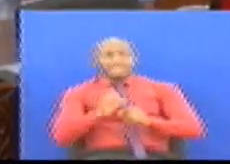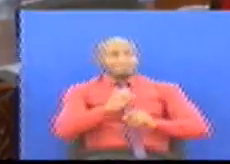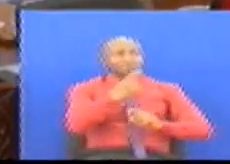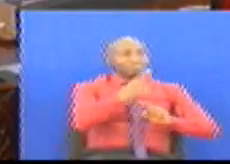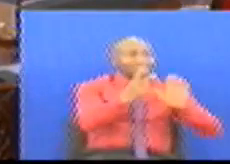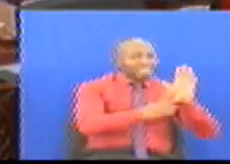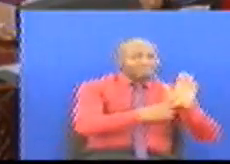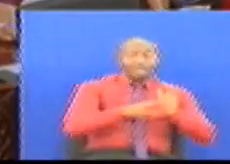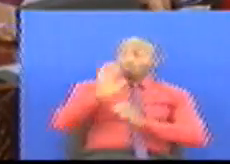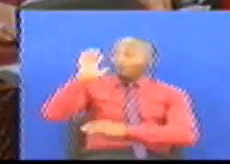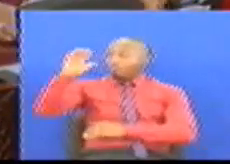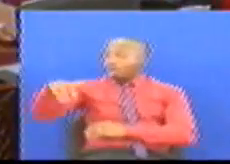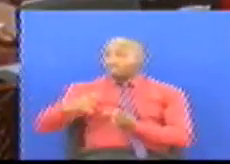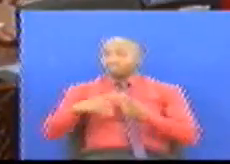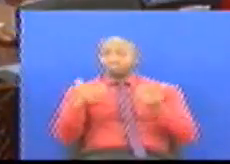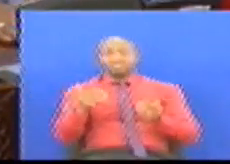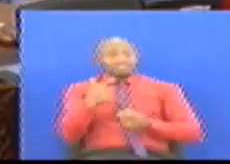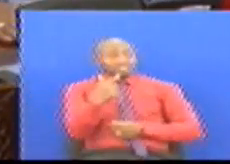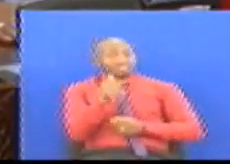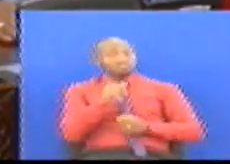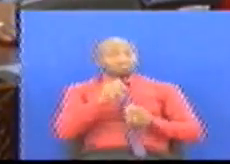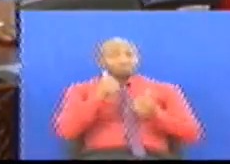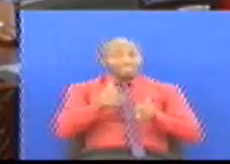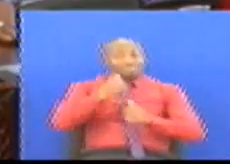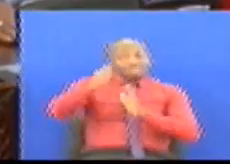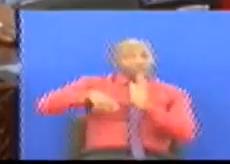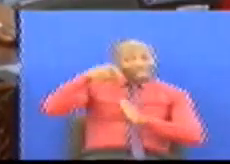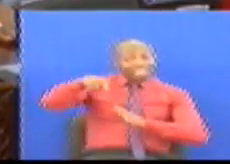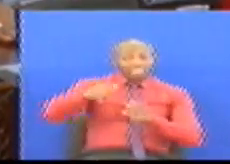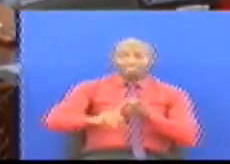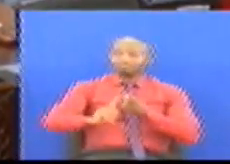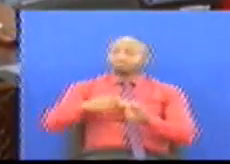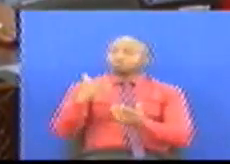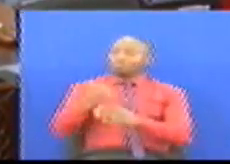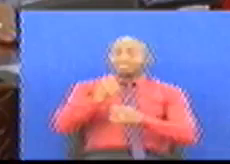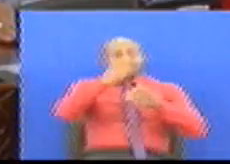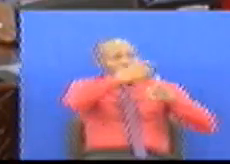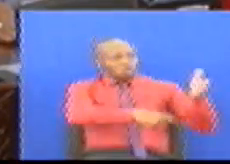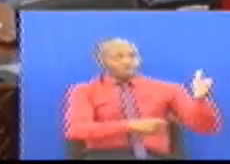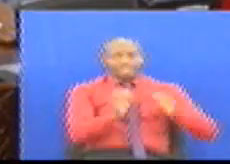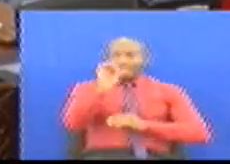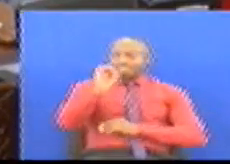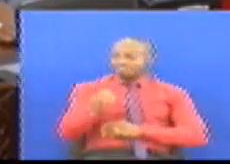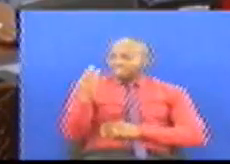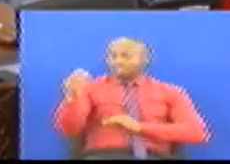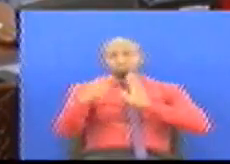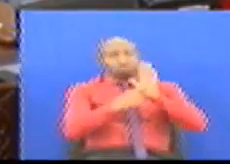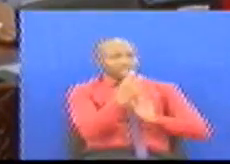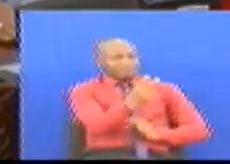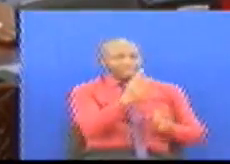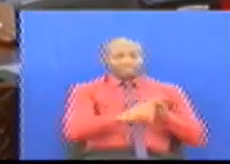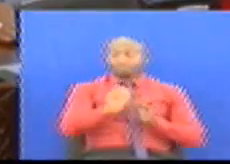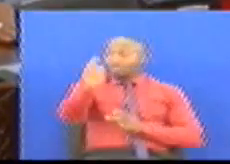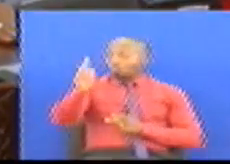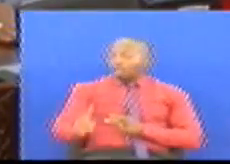kwa mwaka. Lakini kwa turnover kila kiwanda tunaenda kupata a service levy ya 3.2%. Kwa maana